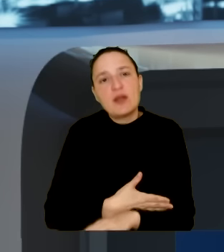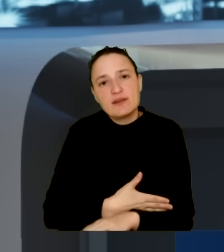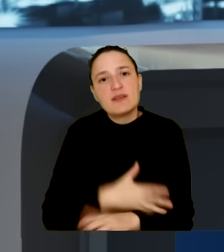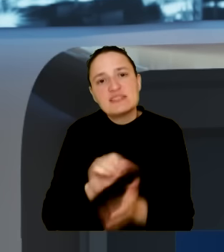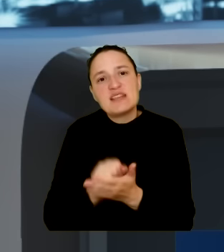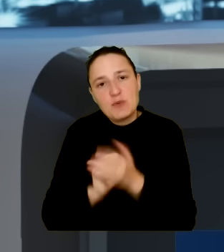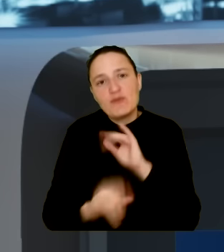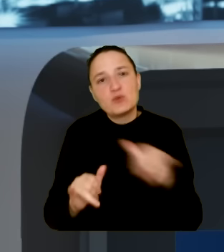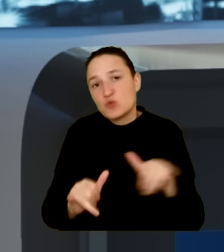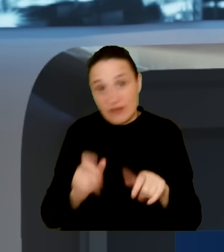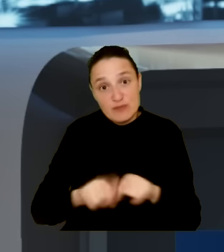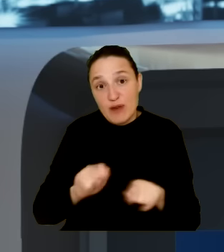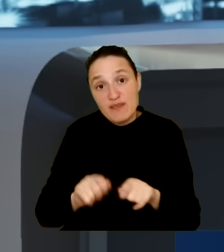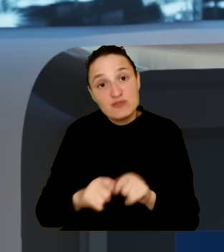rządem.